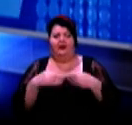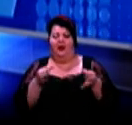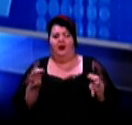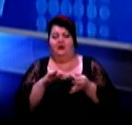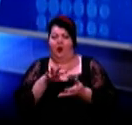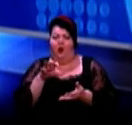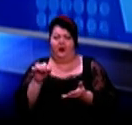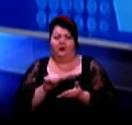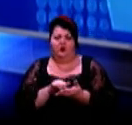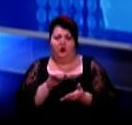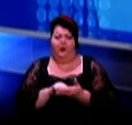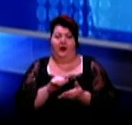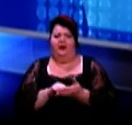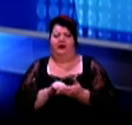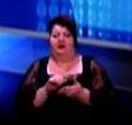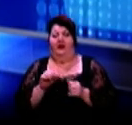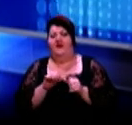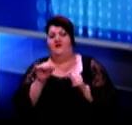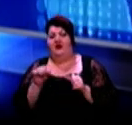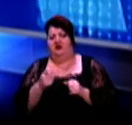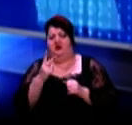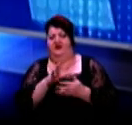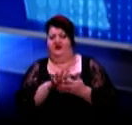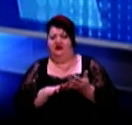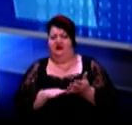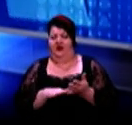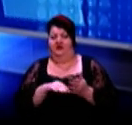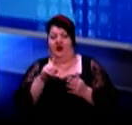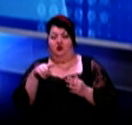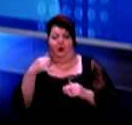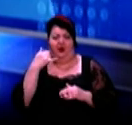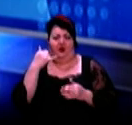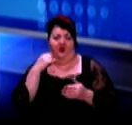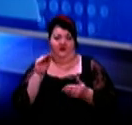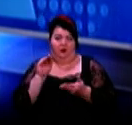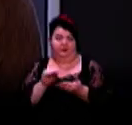документів підтверджуючих, виключно ці дві заяви. І з номером телефону, звичайно.